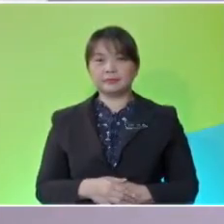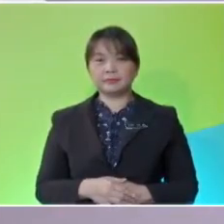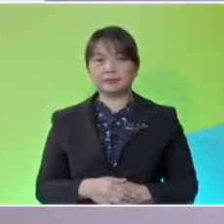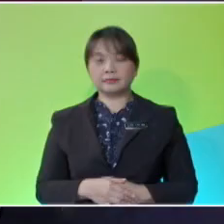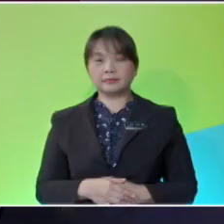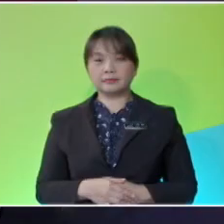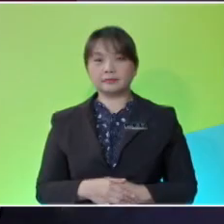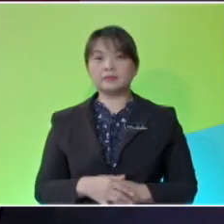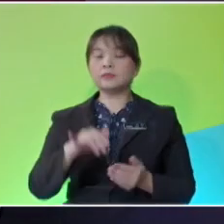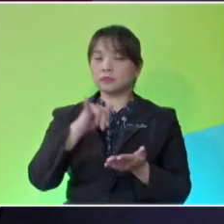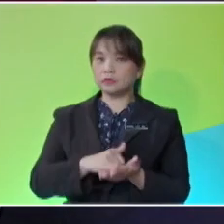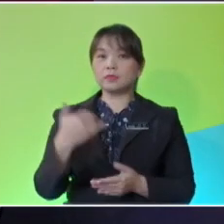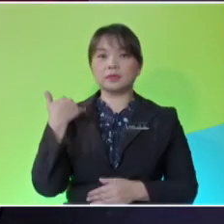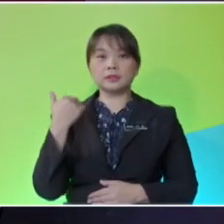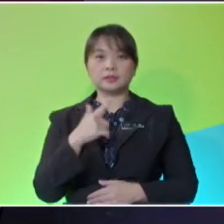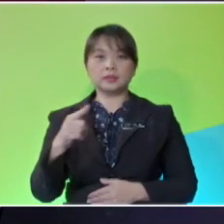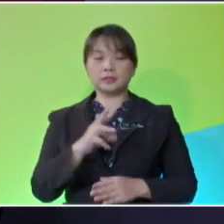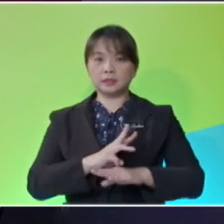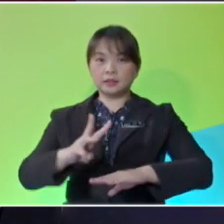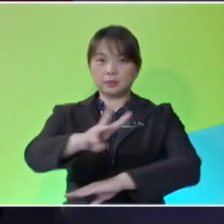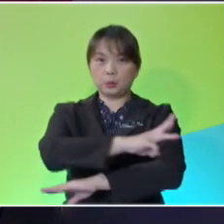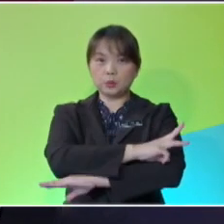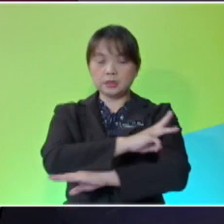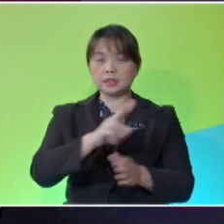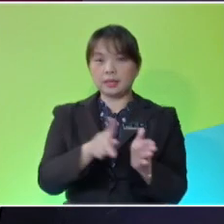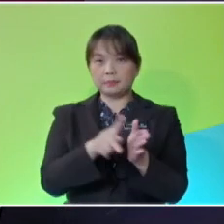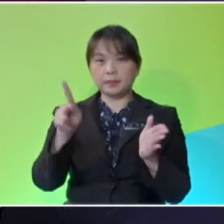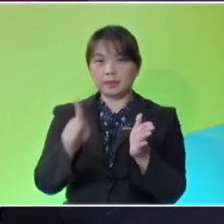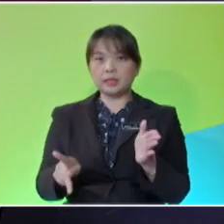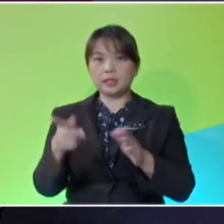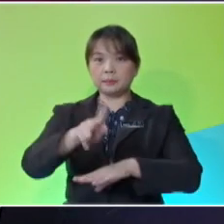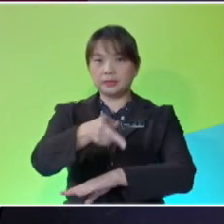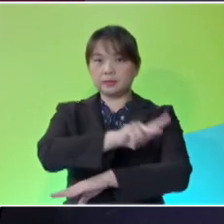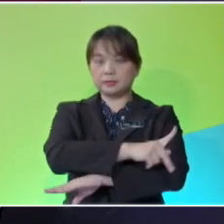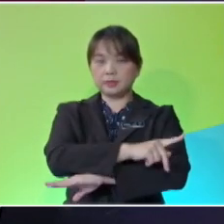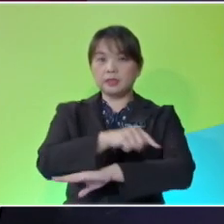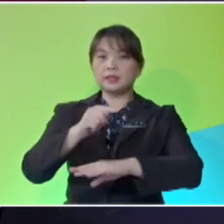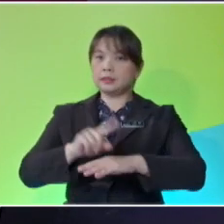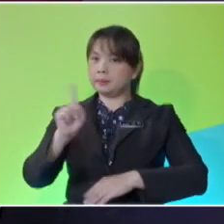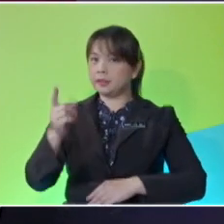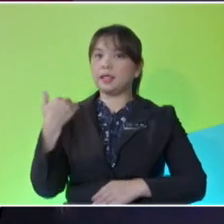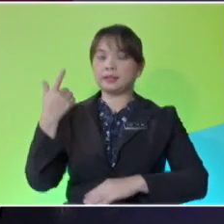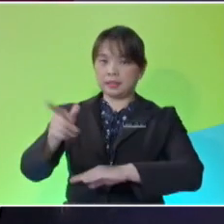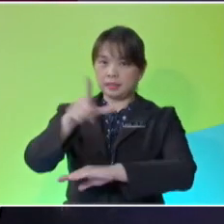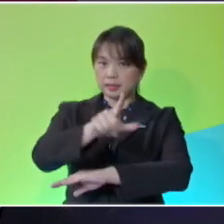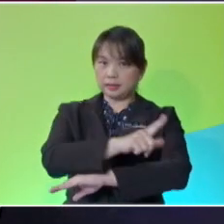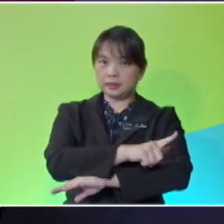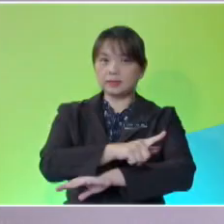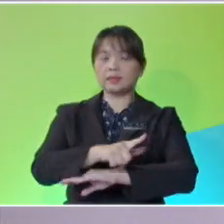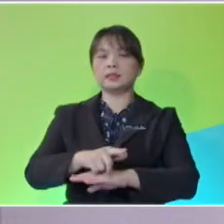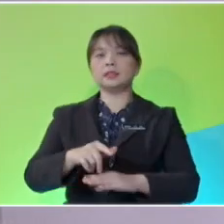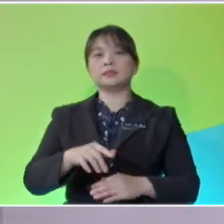itu adalah kawasan pinggir pantai di mana ada laut di mana ada laut di situ ada pantai